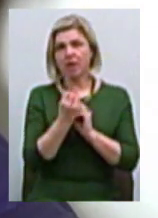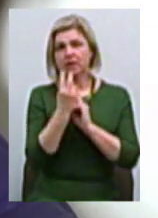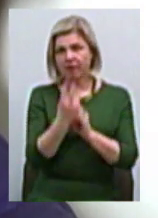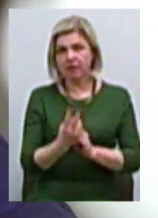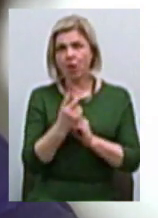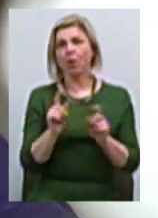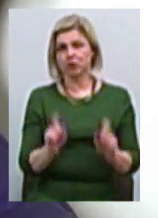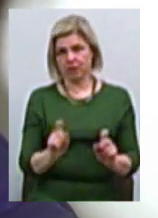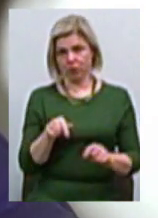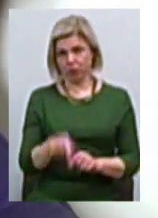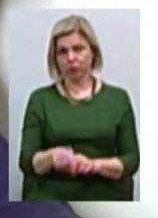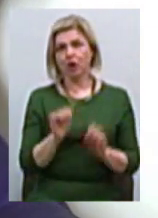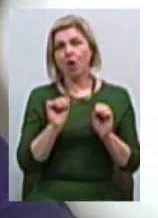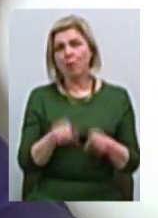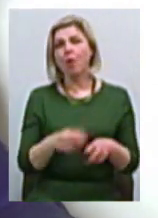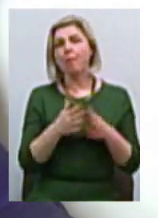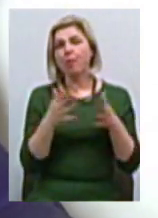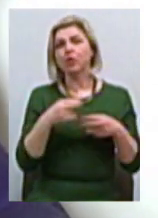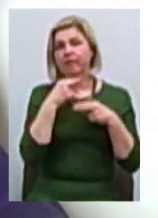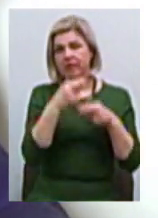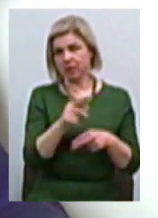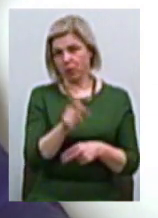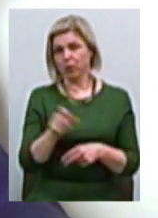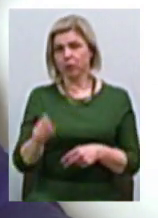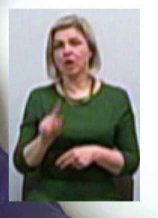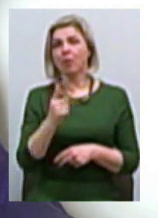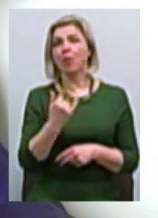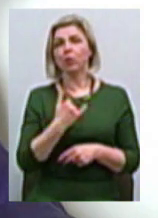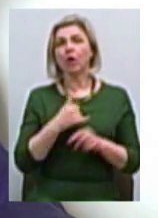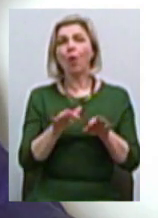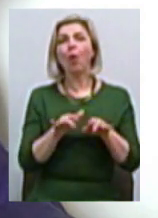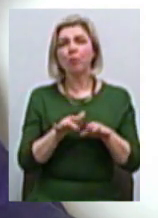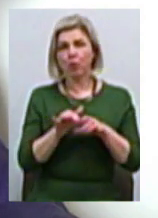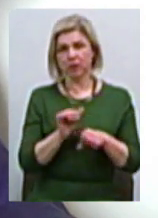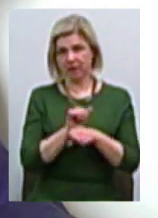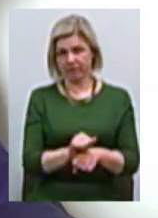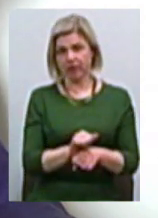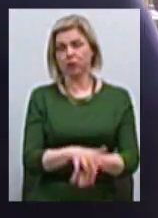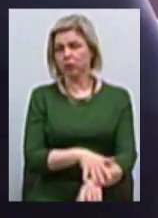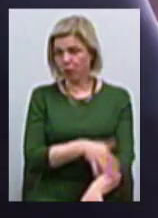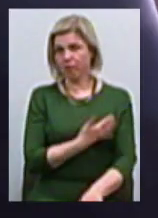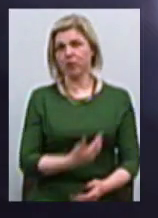сидимо. Можна було б, звісно, більше уваги приділяти людям, тому що у нас комп'ютер зависає там десь довго.